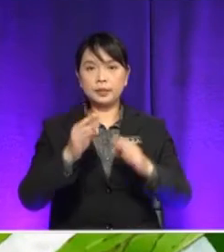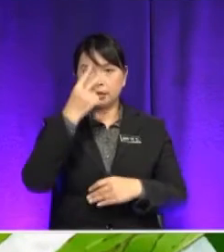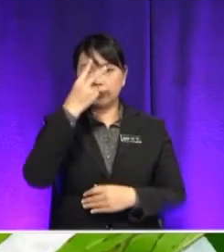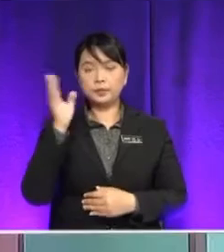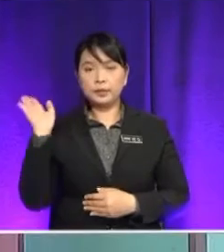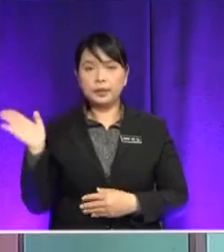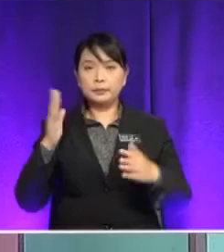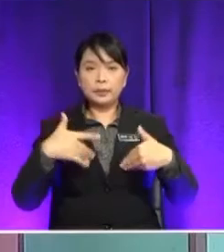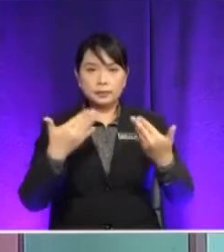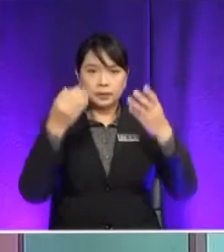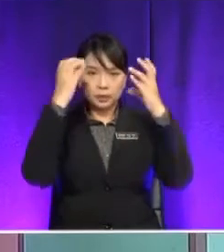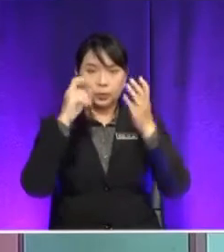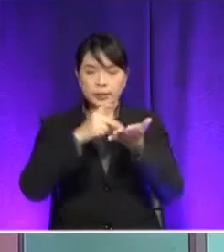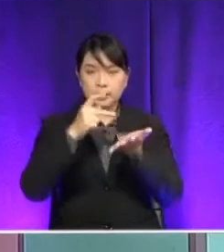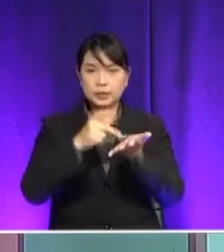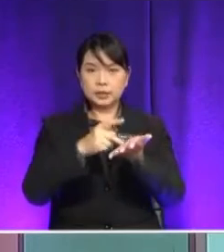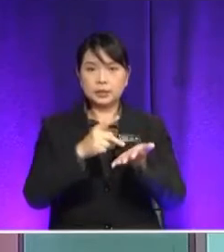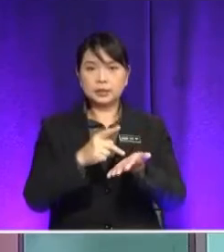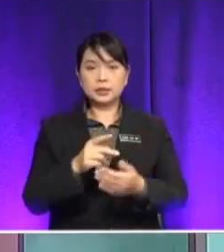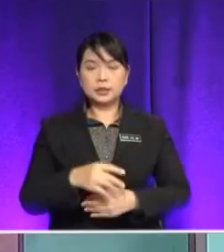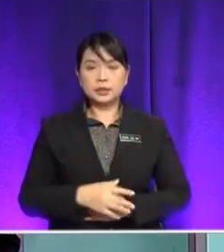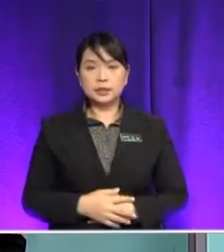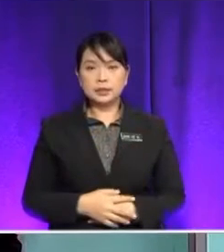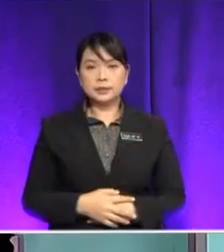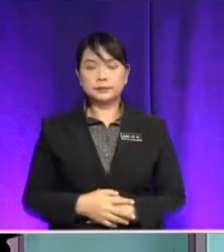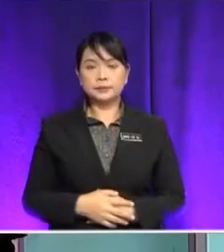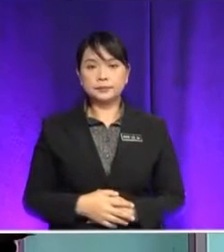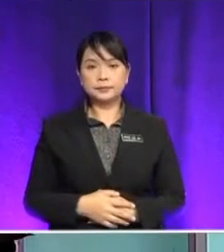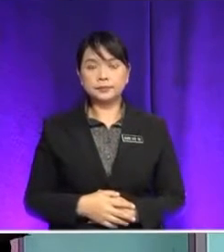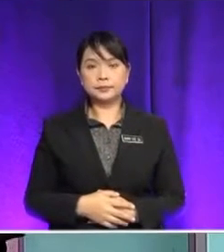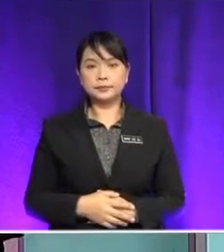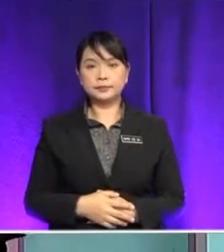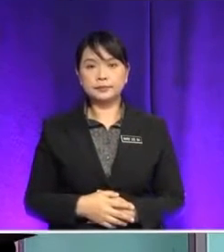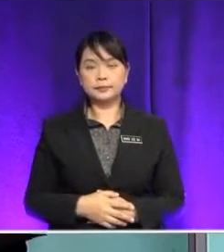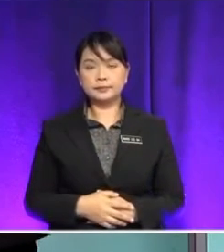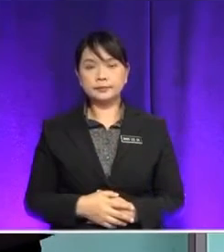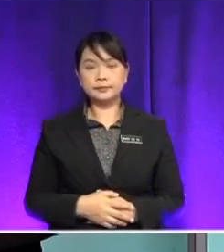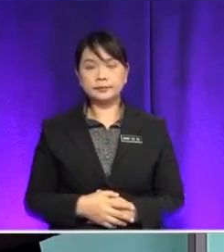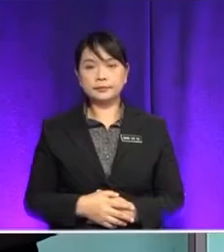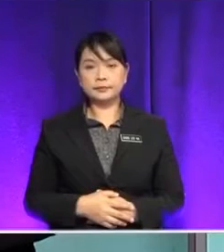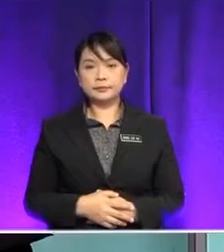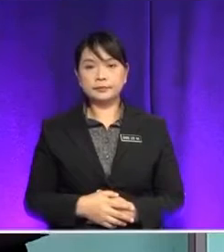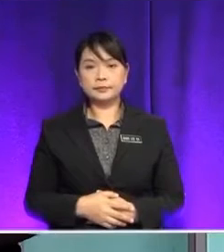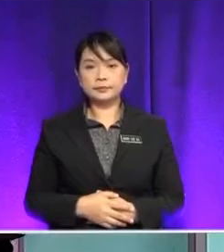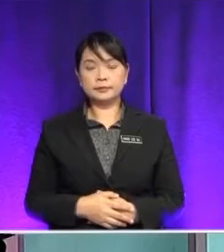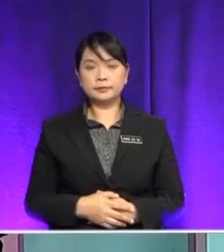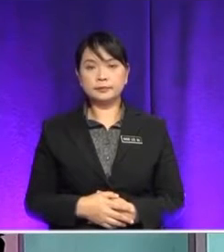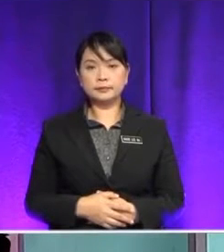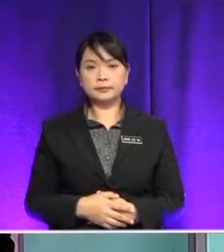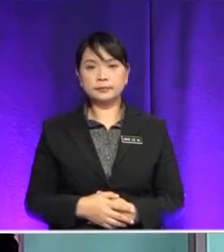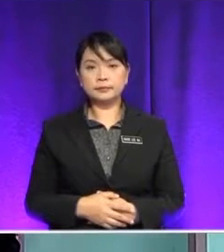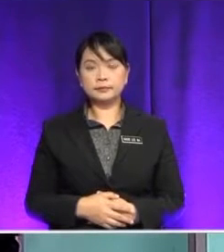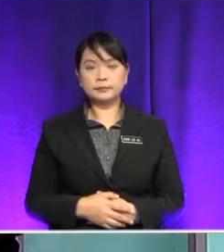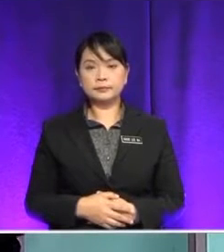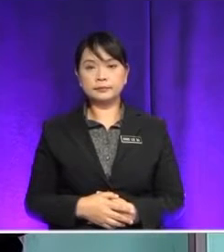kajiannya pointed Nose bunyi tuh lam dalam Dah biasa subuh enak di kepada Sky